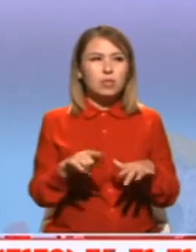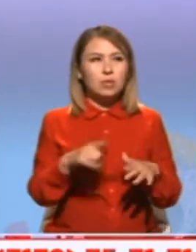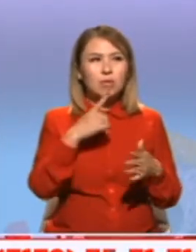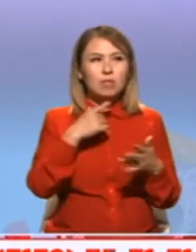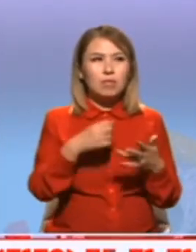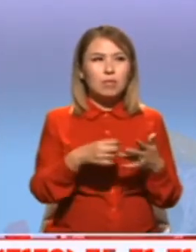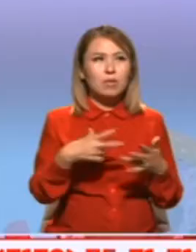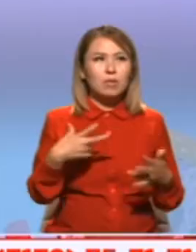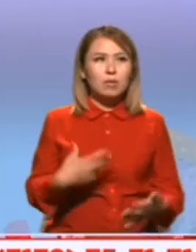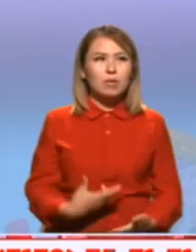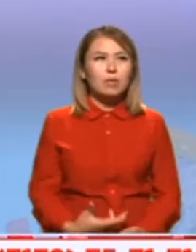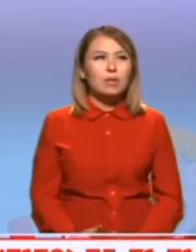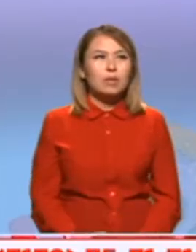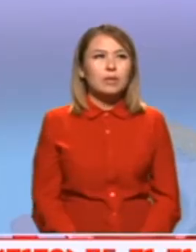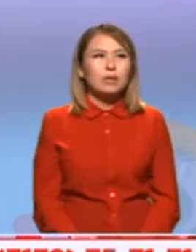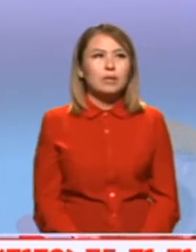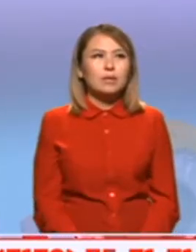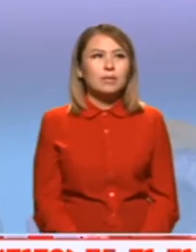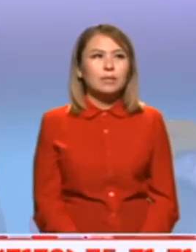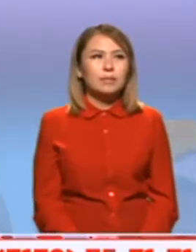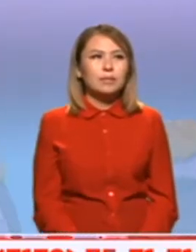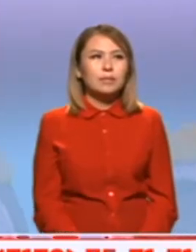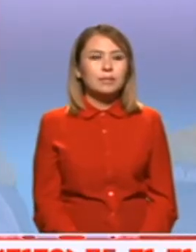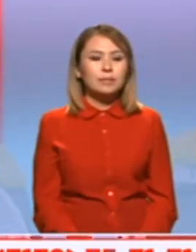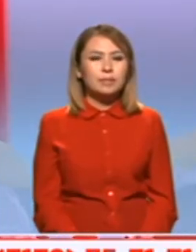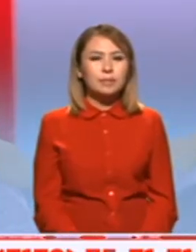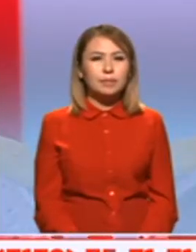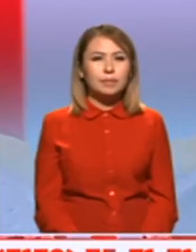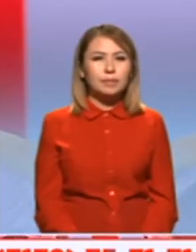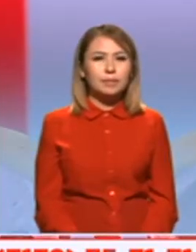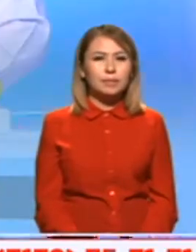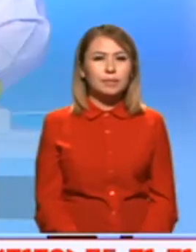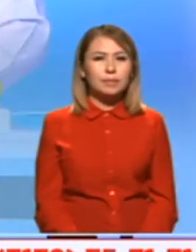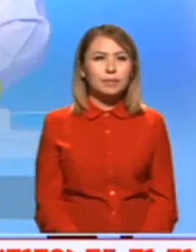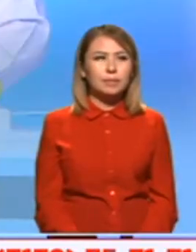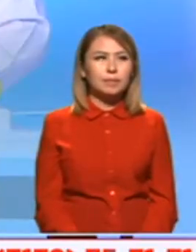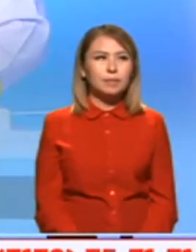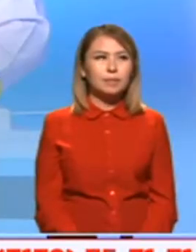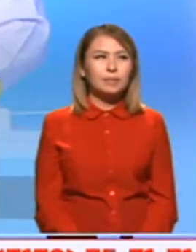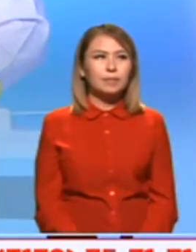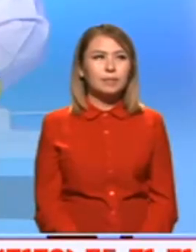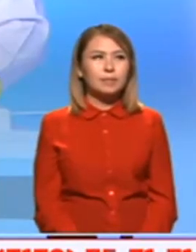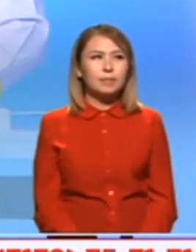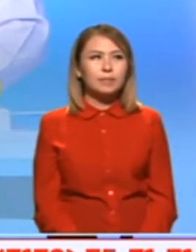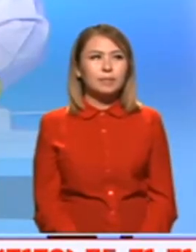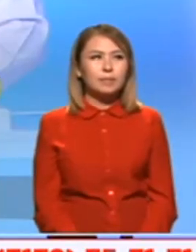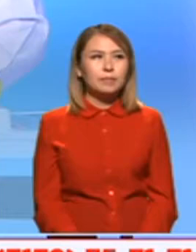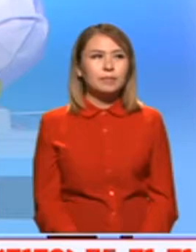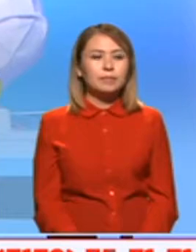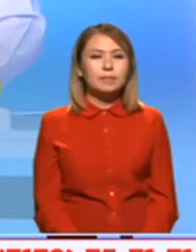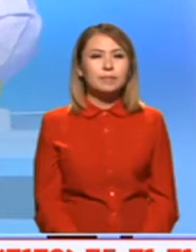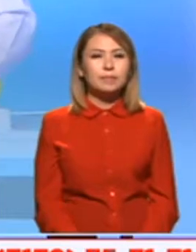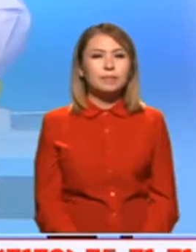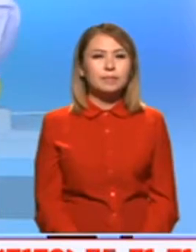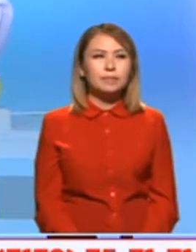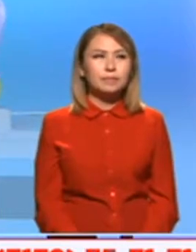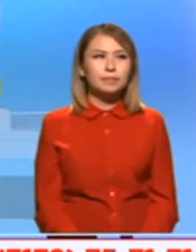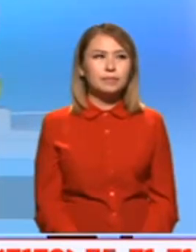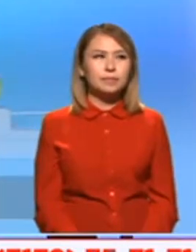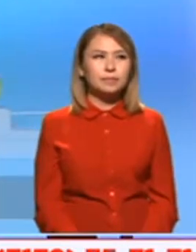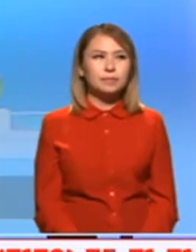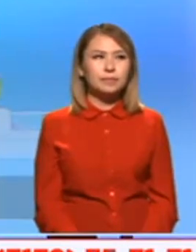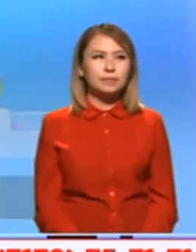ғой. Түсіндім, рахмет сіздерге. Көп-көп жұмыстарыңыз сәттілік тілеймін. Алла разы болсын. Сау